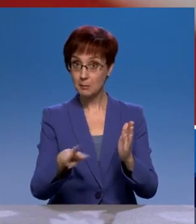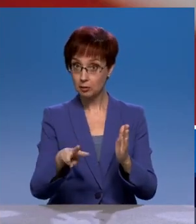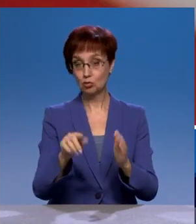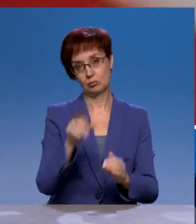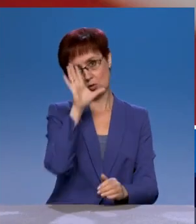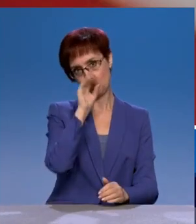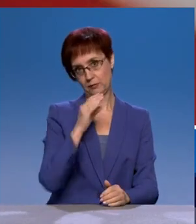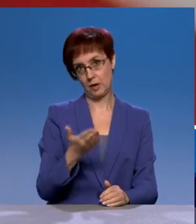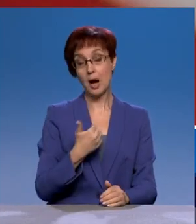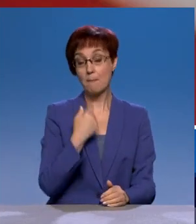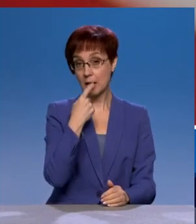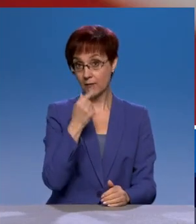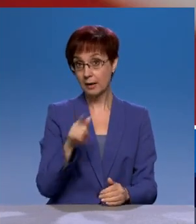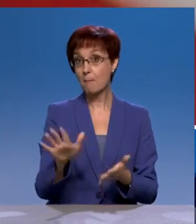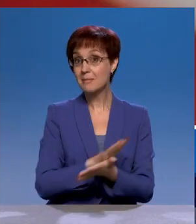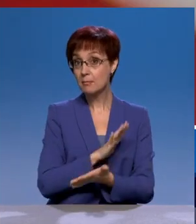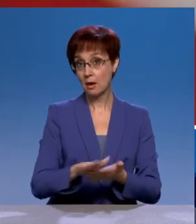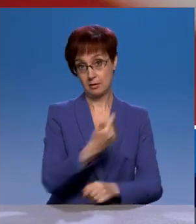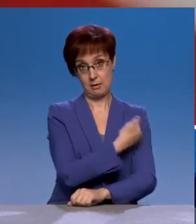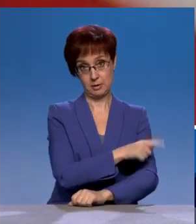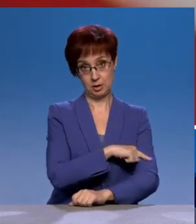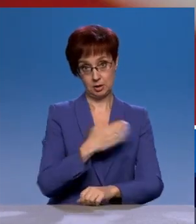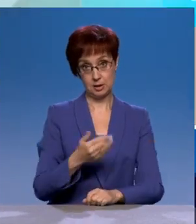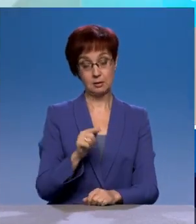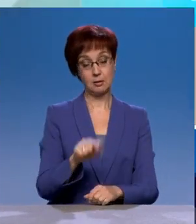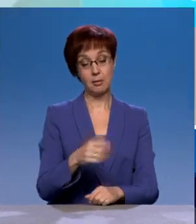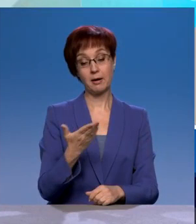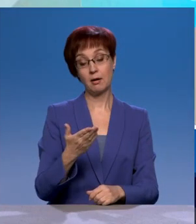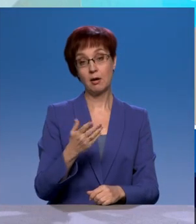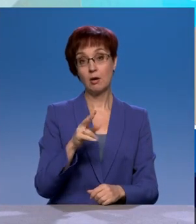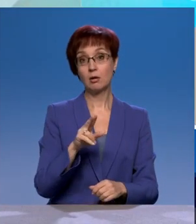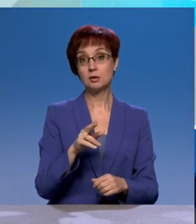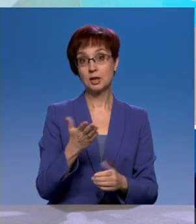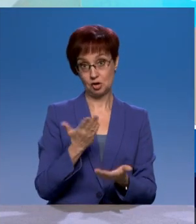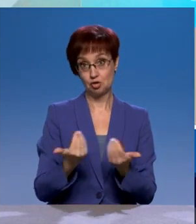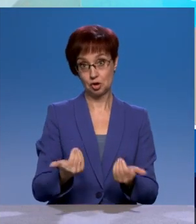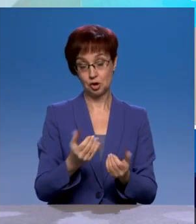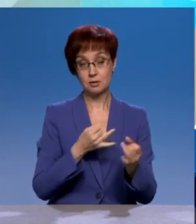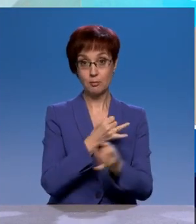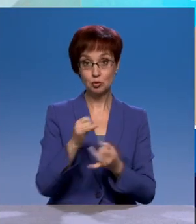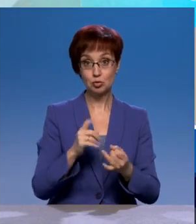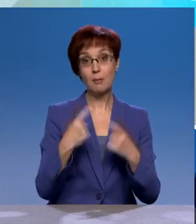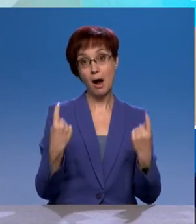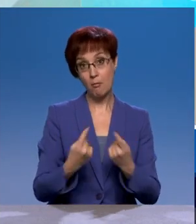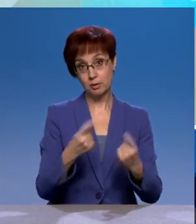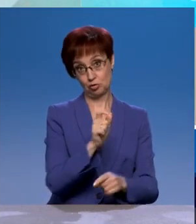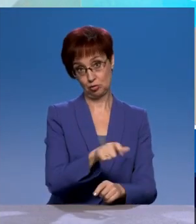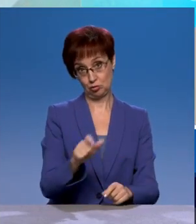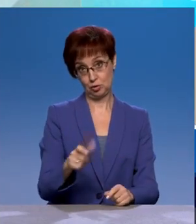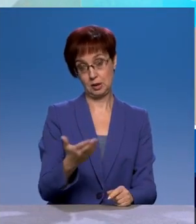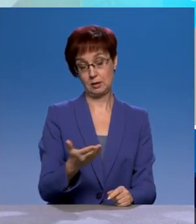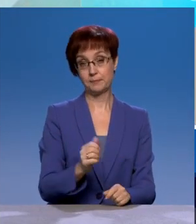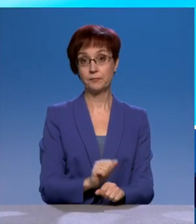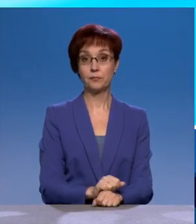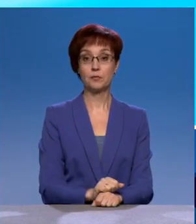же говорим про обычных российских людей, а не тех, у кого в кармане деньги есть. Это вы абсолютно справедливо говорите о том, что надо зарплаты повышать врачам. Я ждал этого сообщения. Вот нам